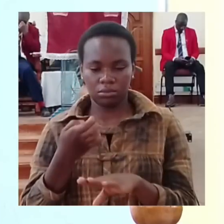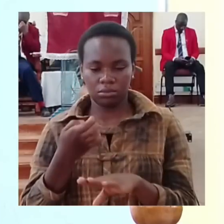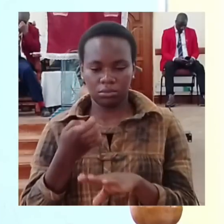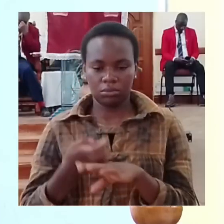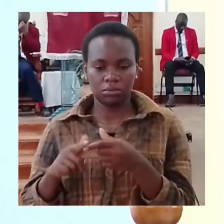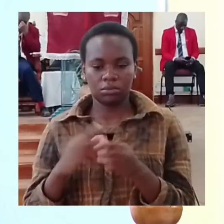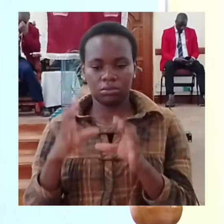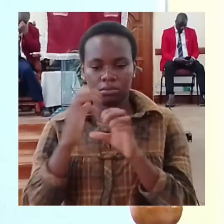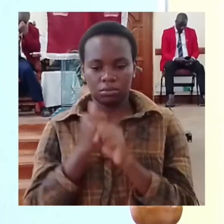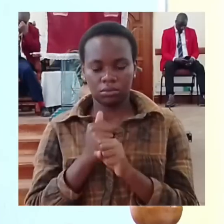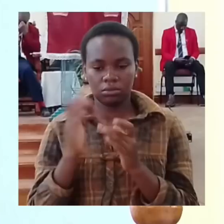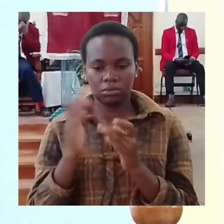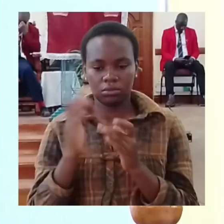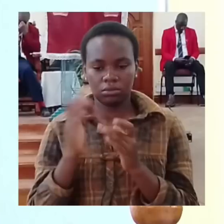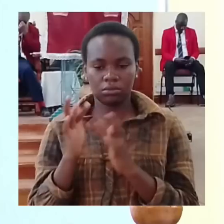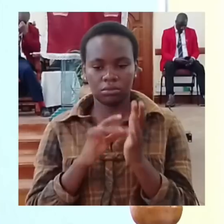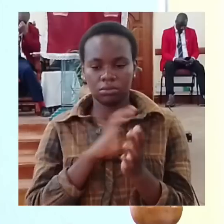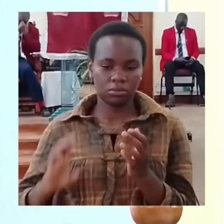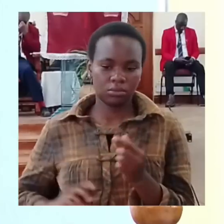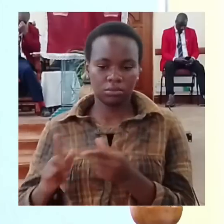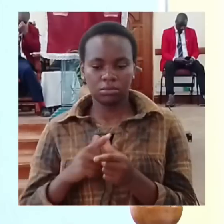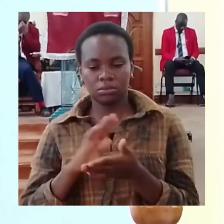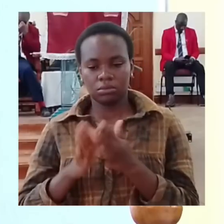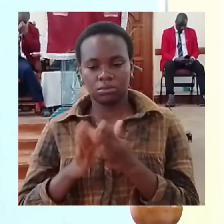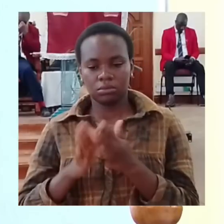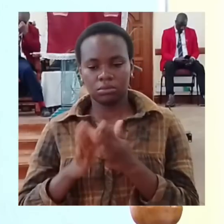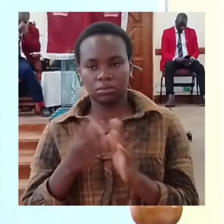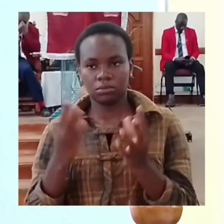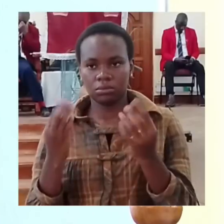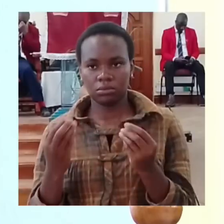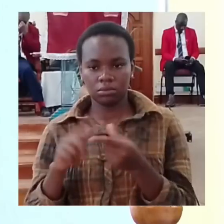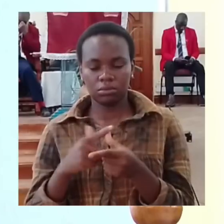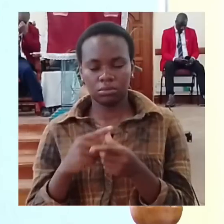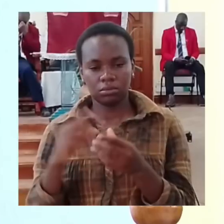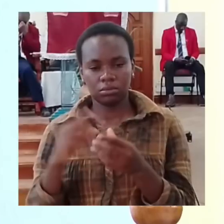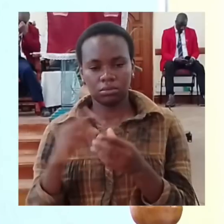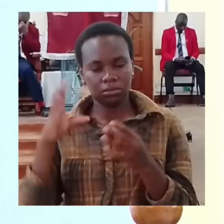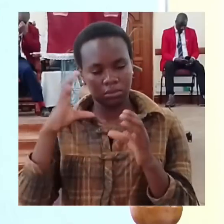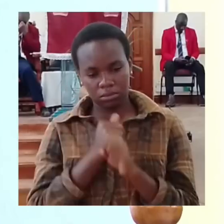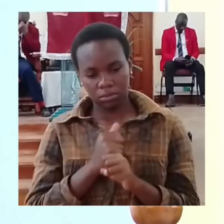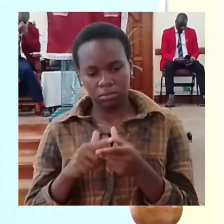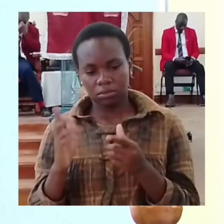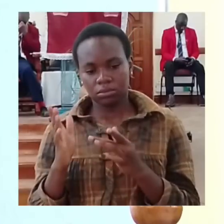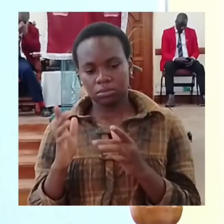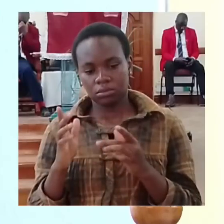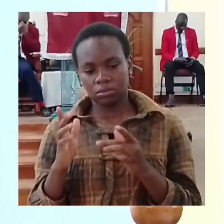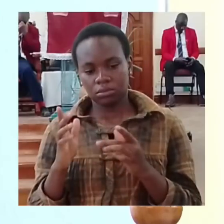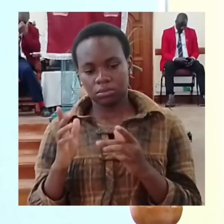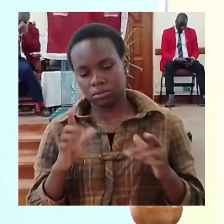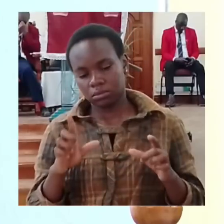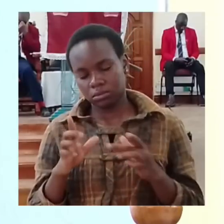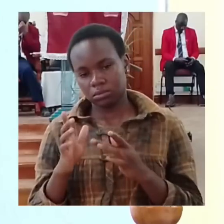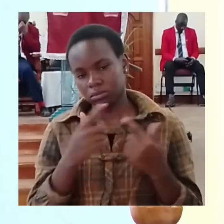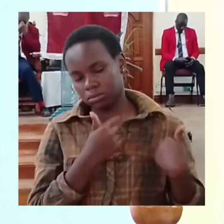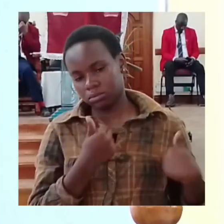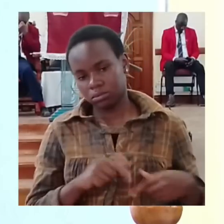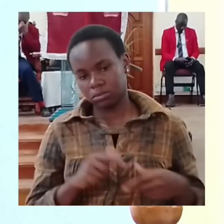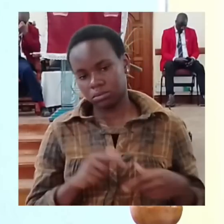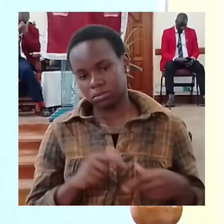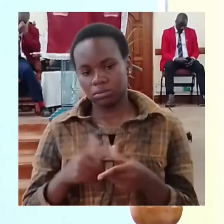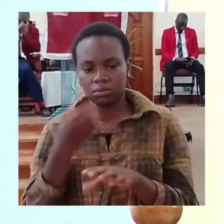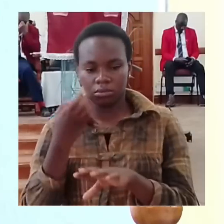ciregete gwitikia, ciororohie Mwathani nigetha twitikie. Ngoro iria ingikorwo ciomagarite